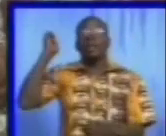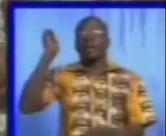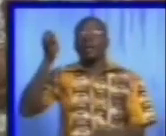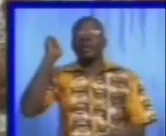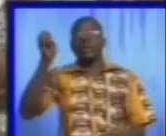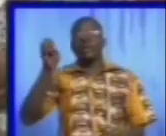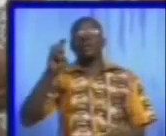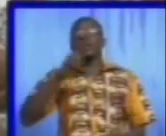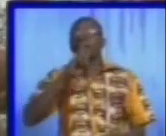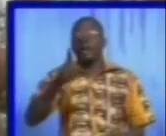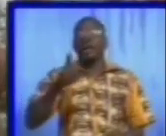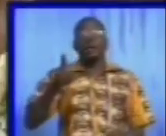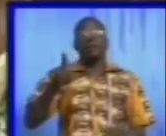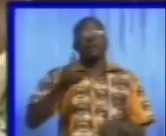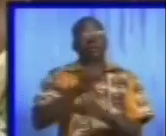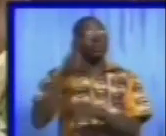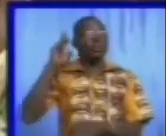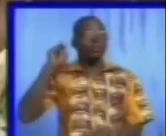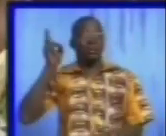est holistique.